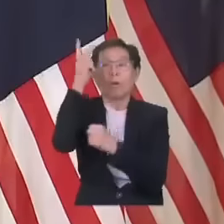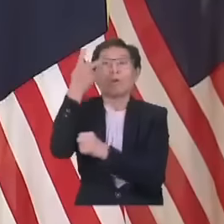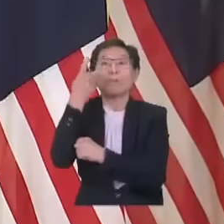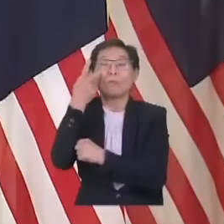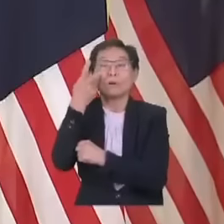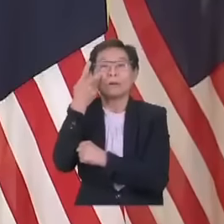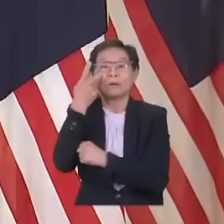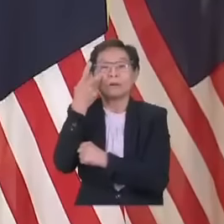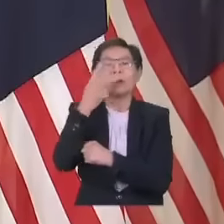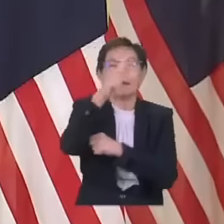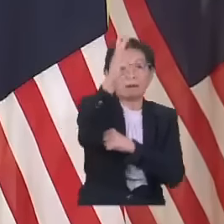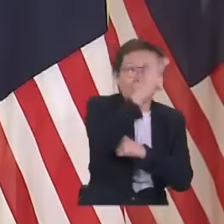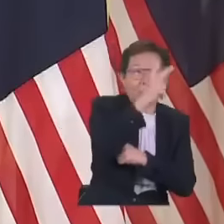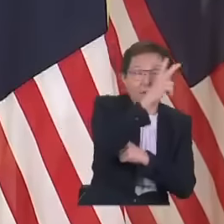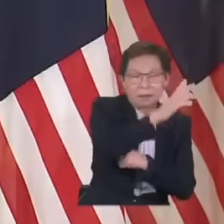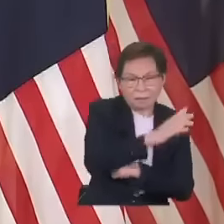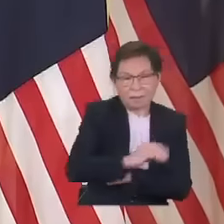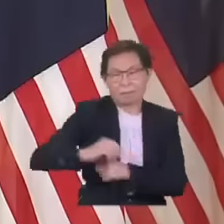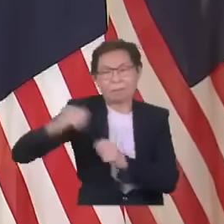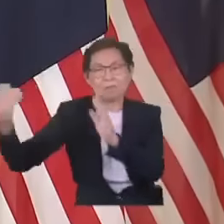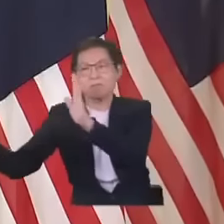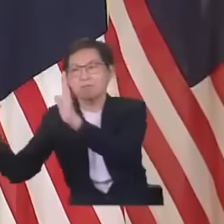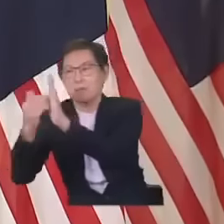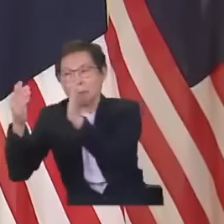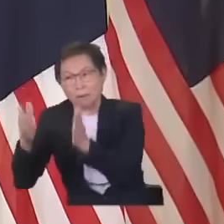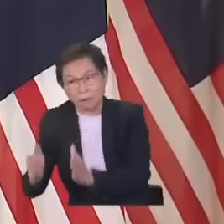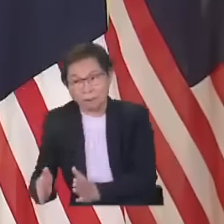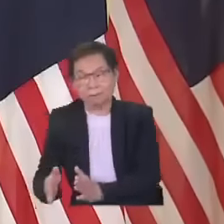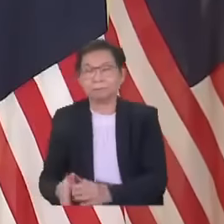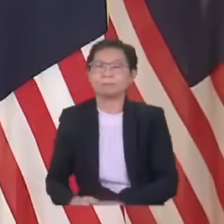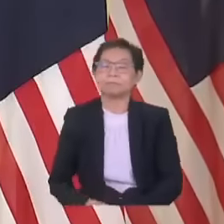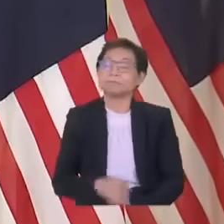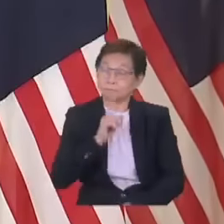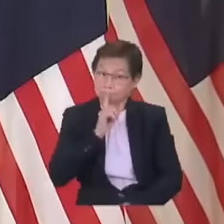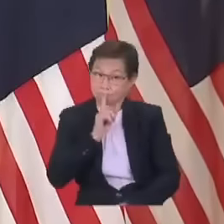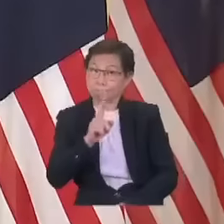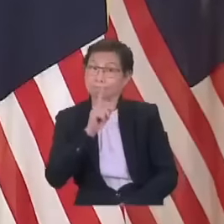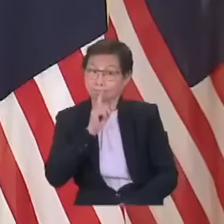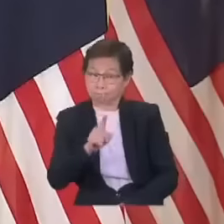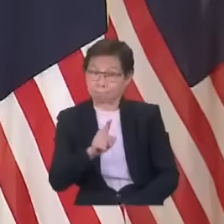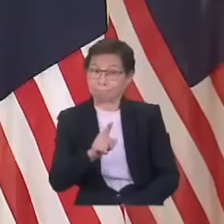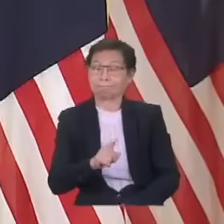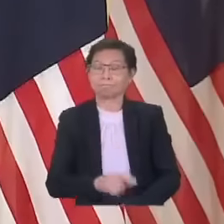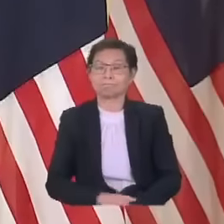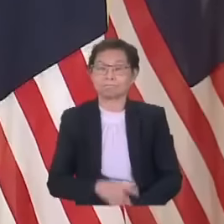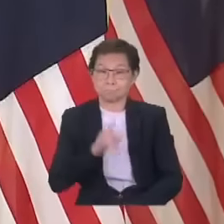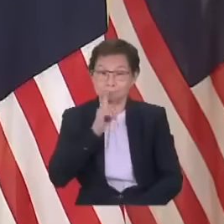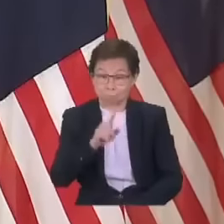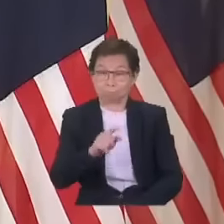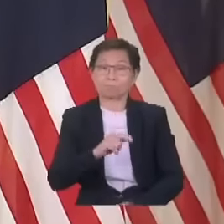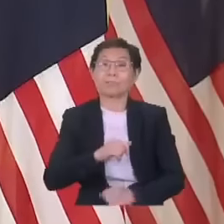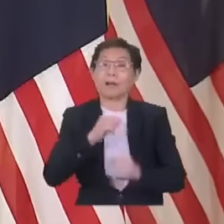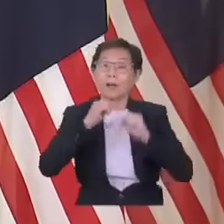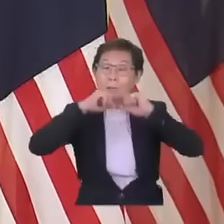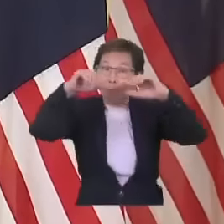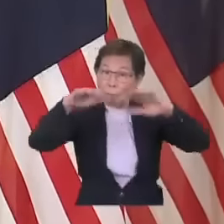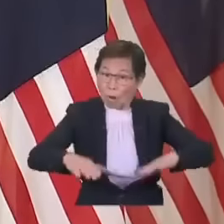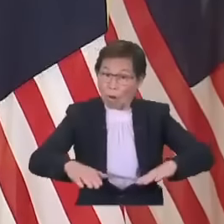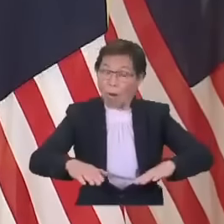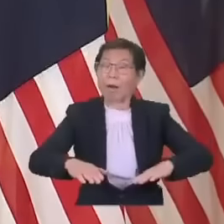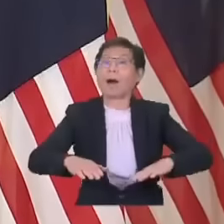politik antara kerajaan dan pembangkang ternyata limpahan hikmah dan